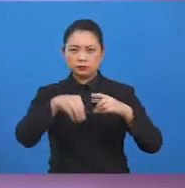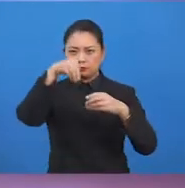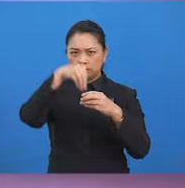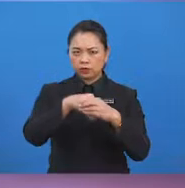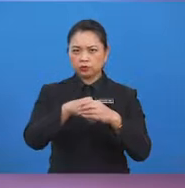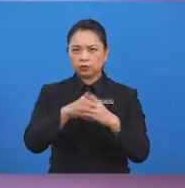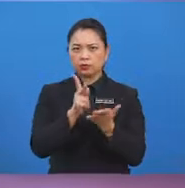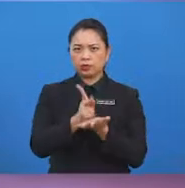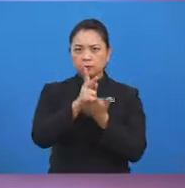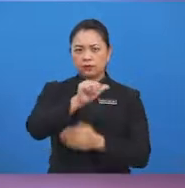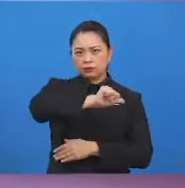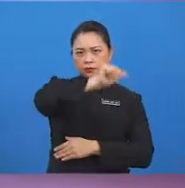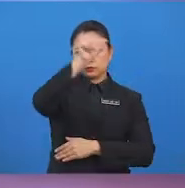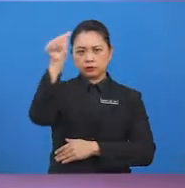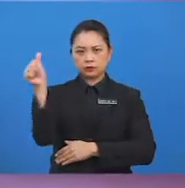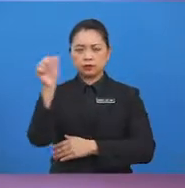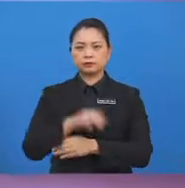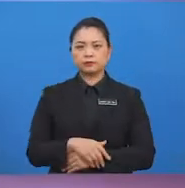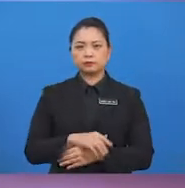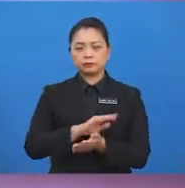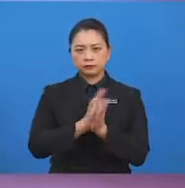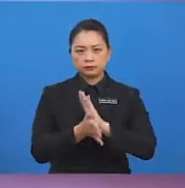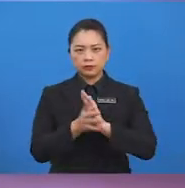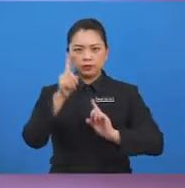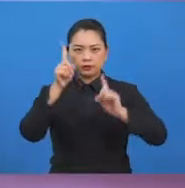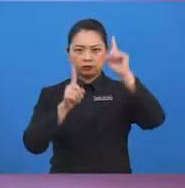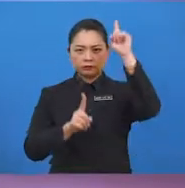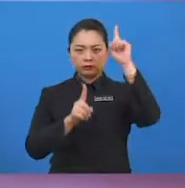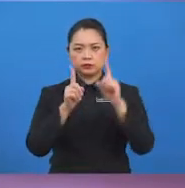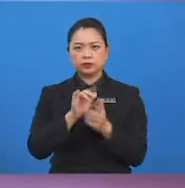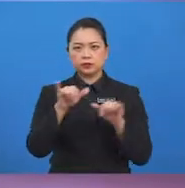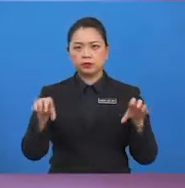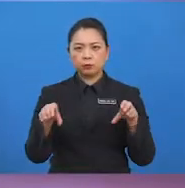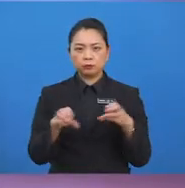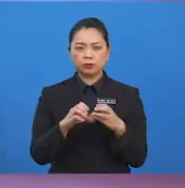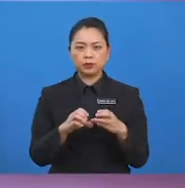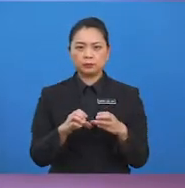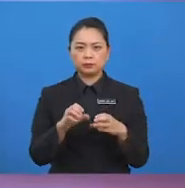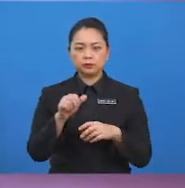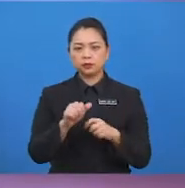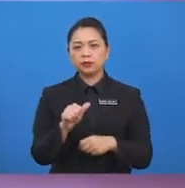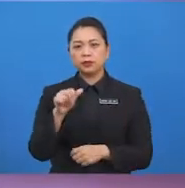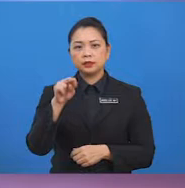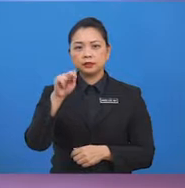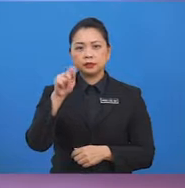dalam kapal angkasa. Antena yang diperbuat daripada alloy nitinol dapat dilipat-lipat